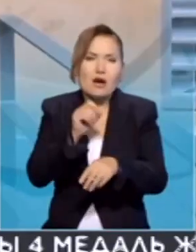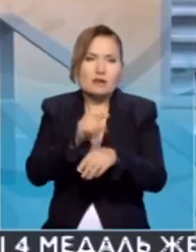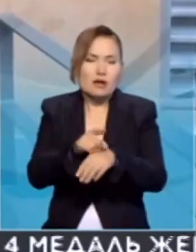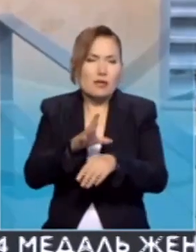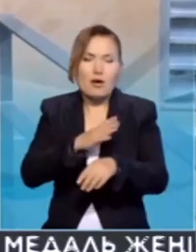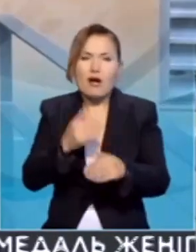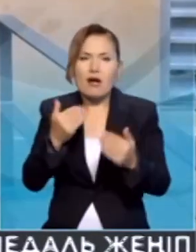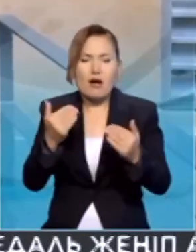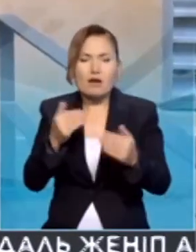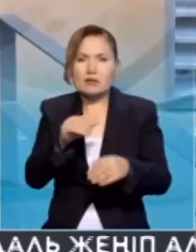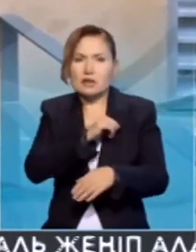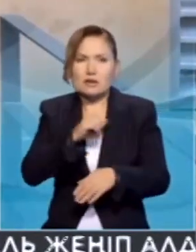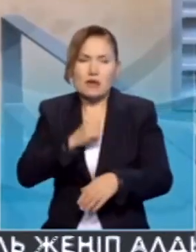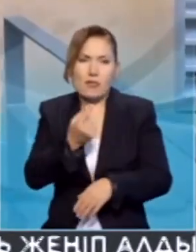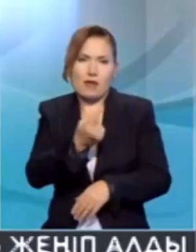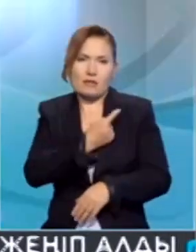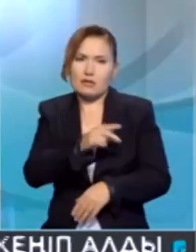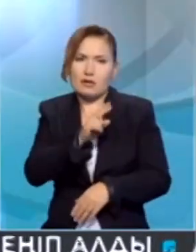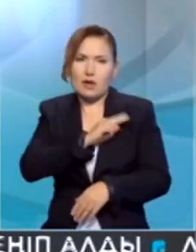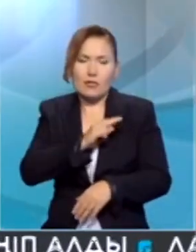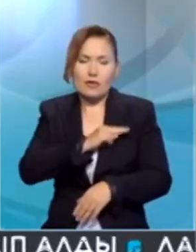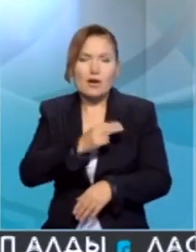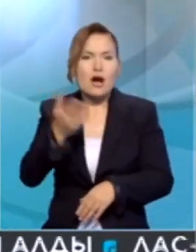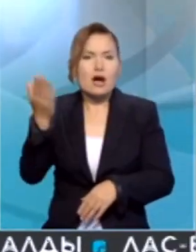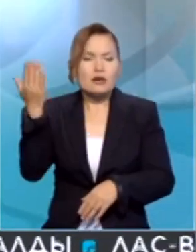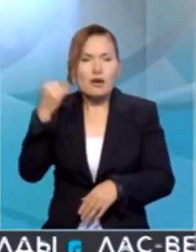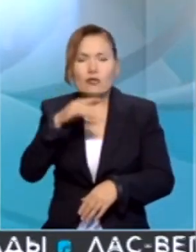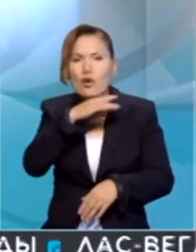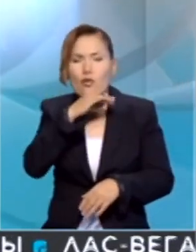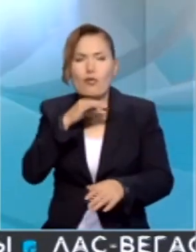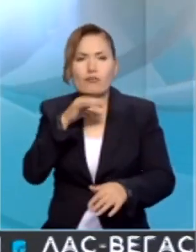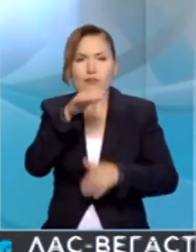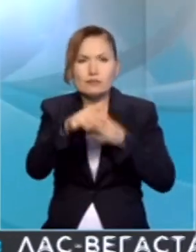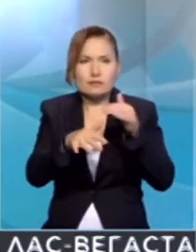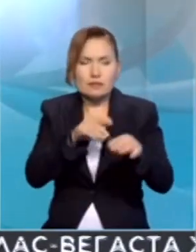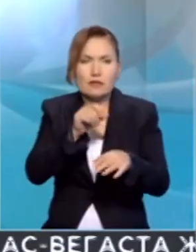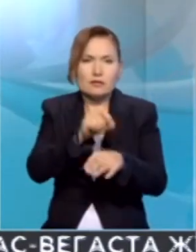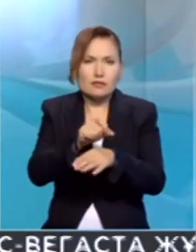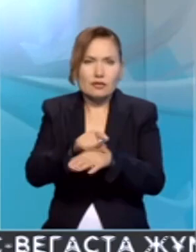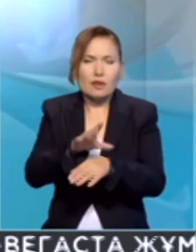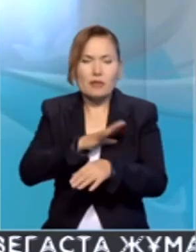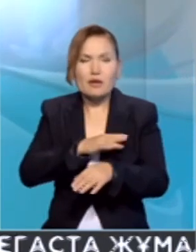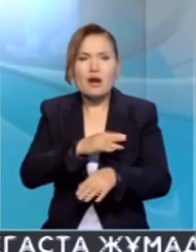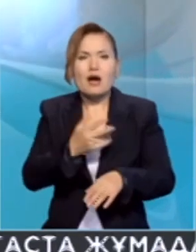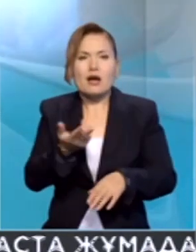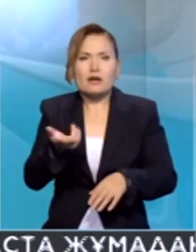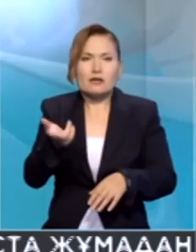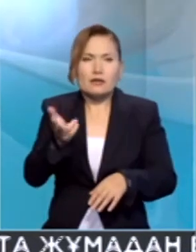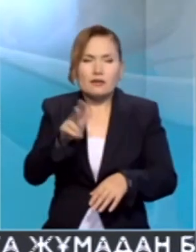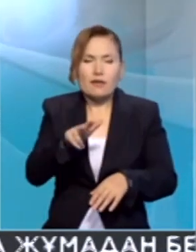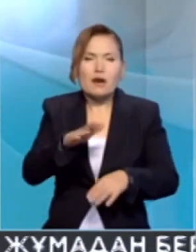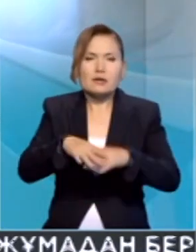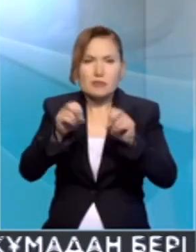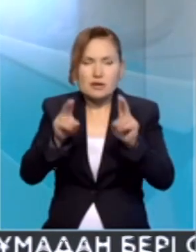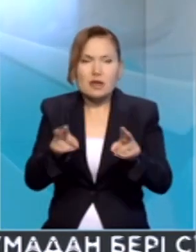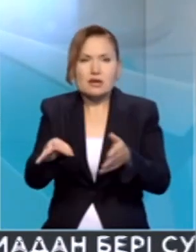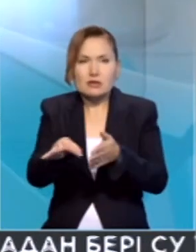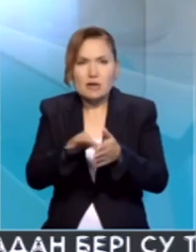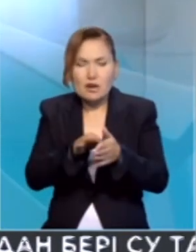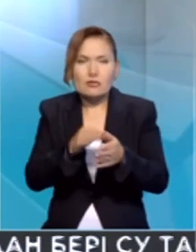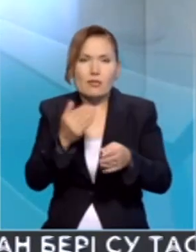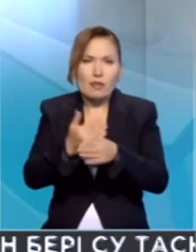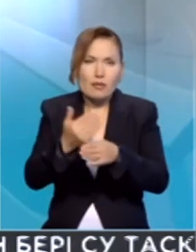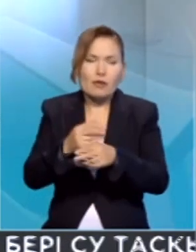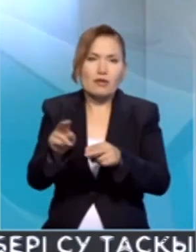басымызды көтермей-ақ жұмыс жасайтын едік қой. Клиент келеді, біз 2 адам, 3 адам ремонт жасап отырамыз, біреу сатып отырады. А қазір